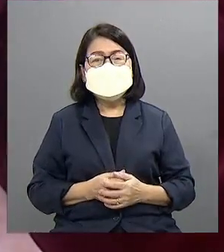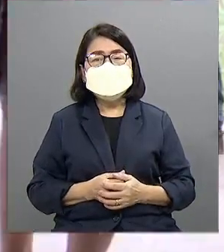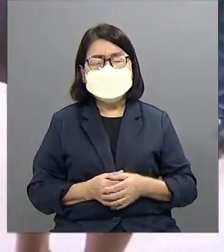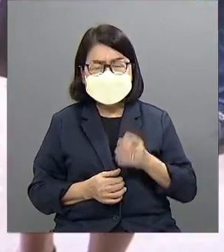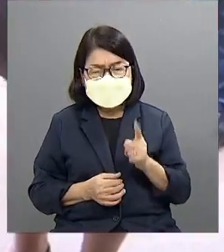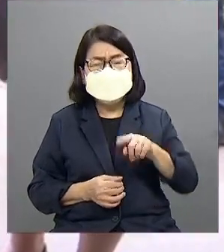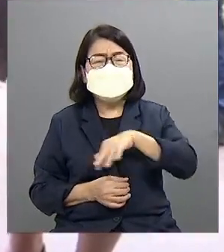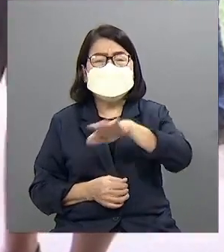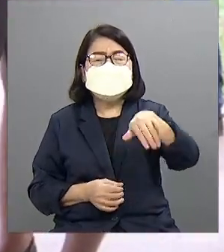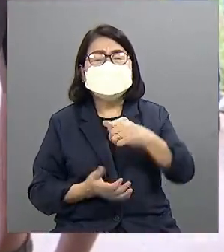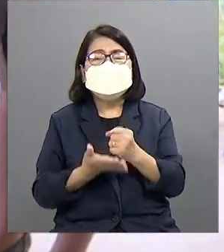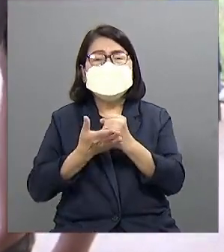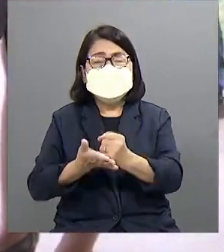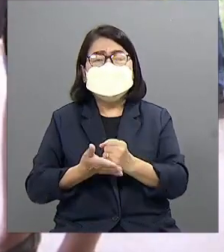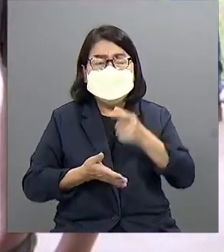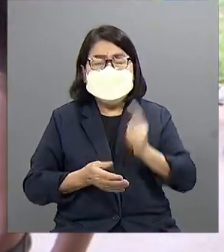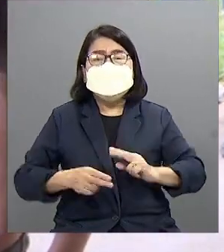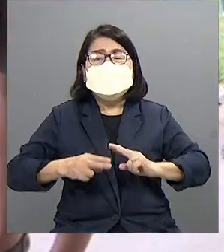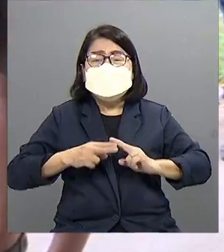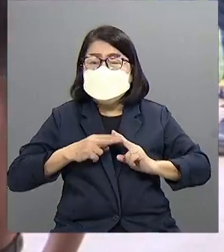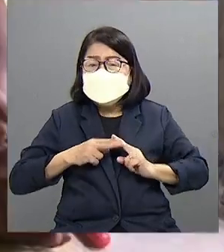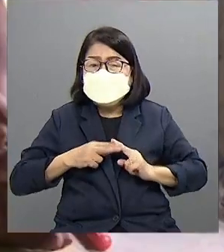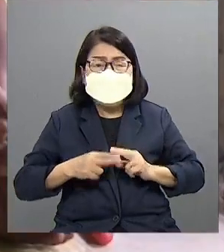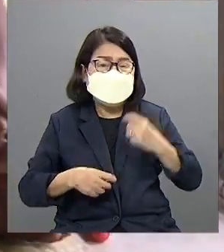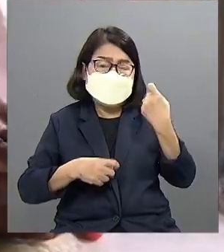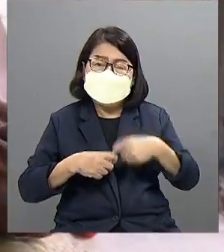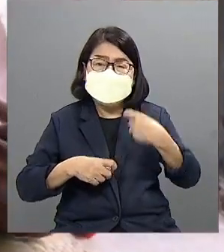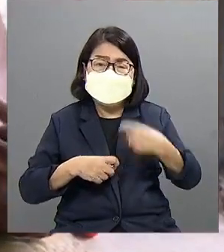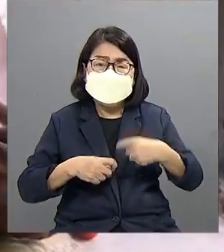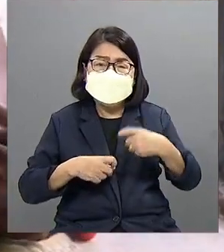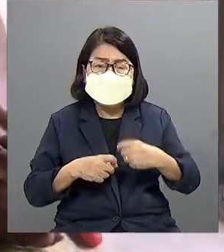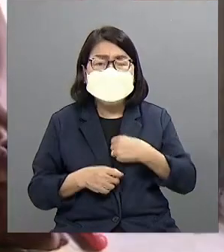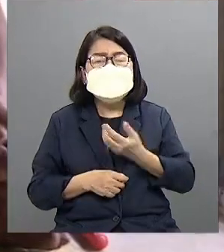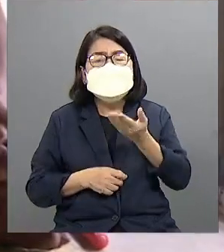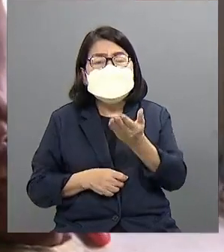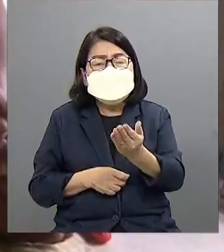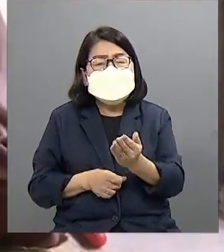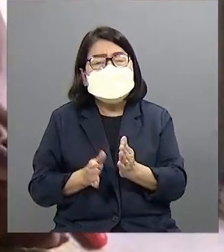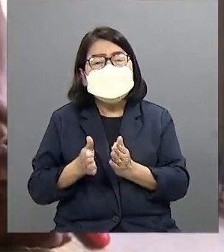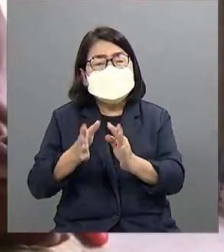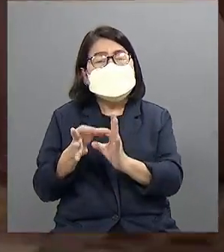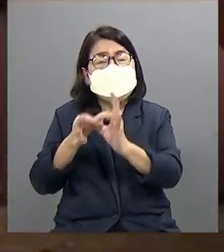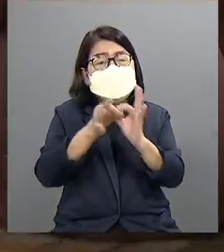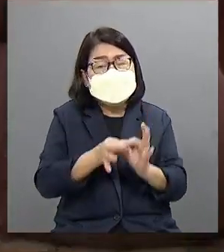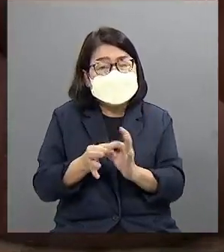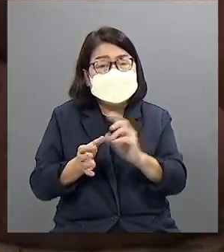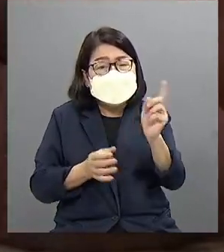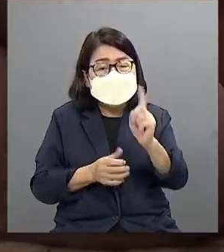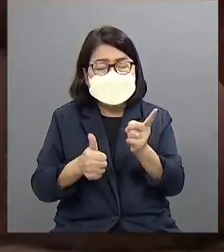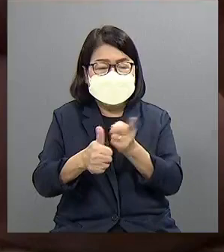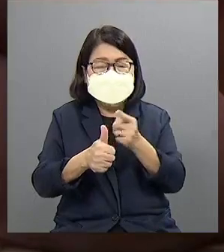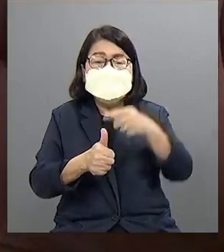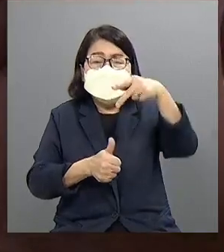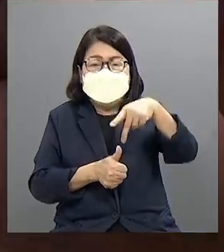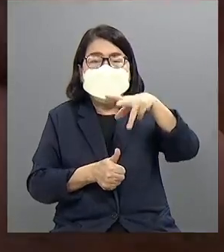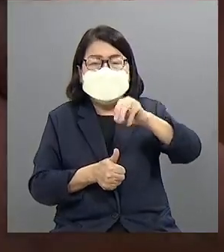คือช่วยเหลือตัวเองอย่างเดียวอาจจะไม่พอต้องให้หน่วยงานที่เกี่ยวข้องอย่างพัฒนาสังคมและความมั่นคงจังหวัดหน่วยงานท้องถิ่นเนี่ยเข้าไปช่วยเหลือครอ